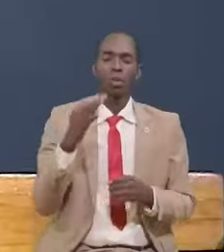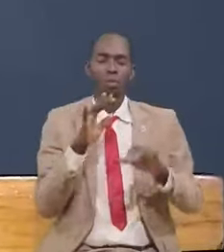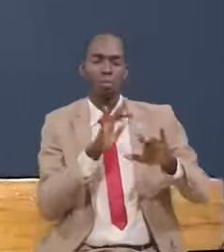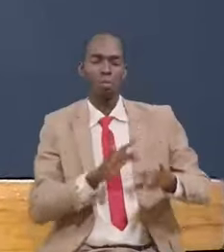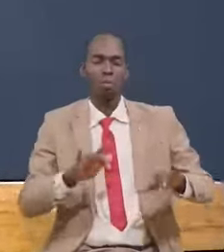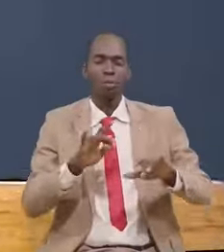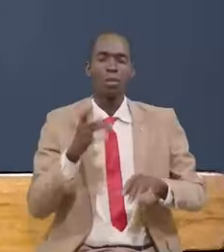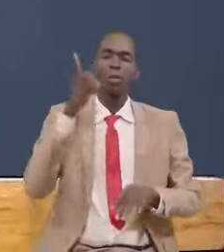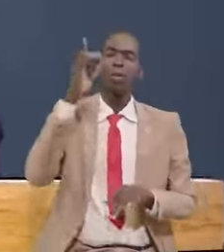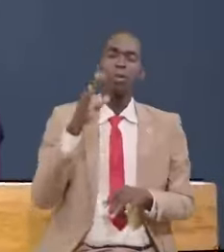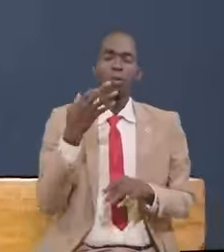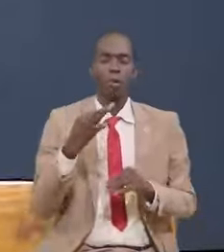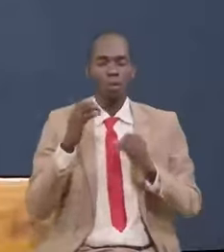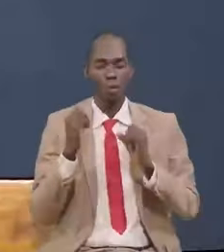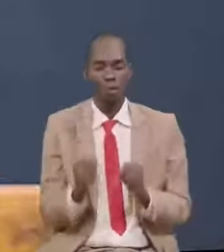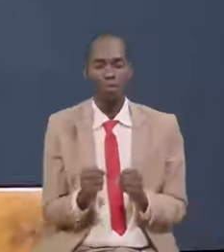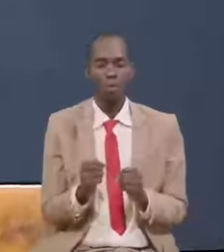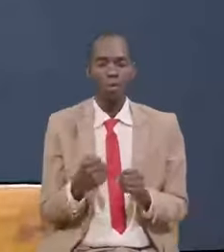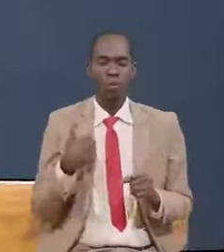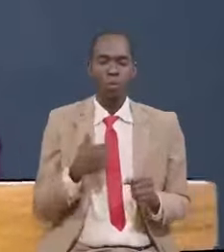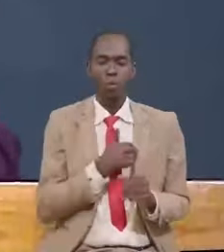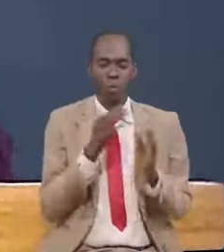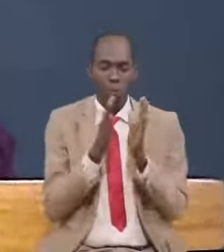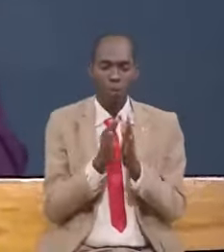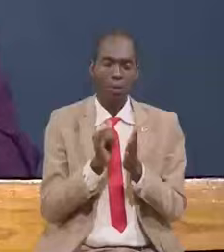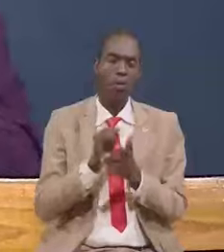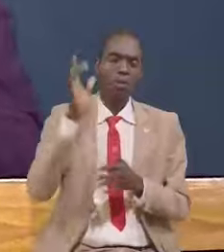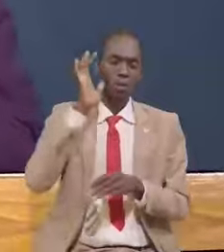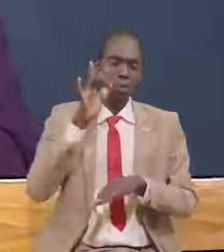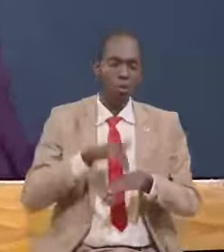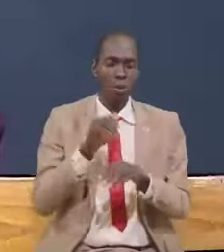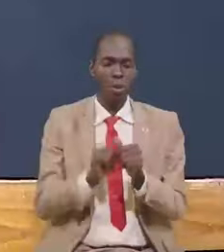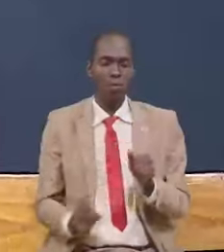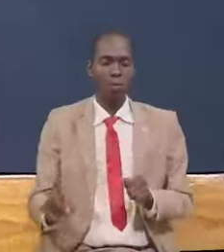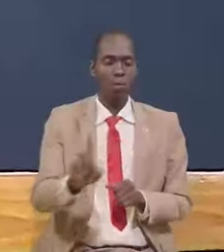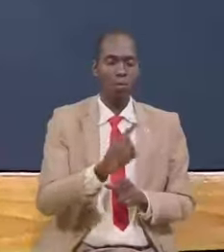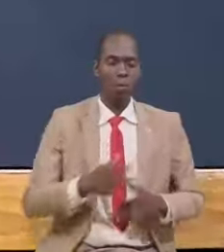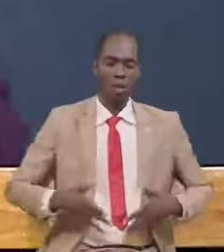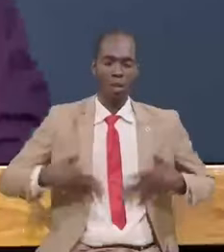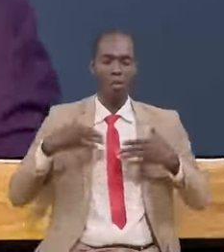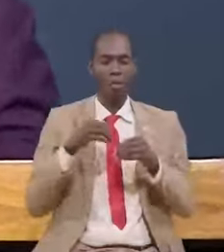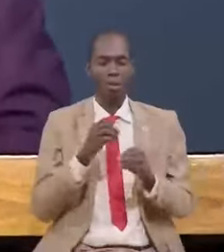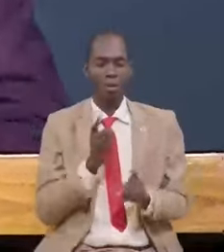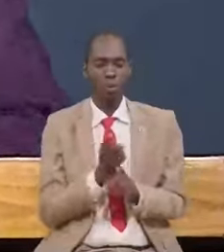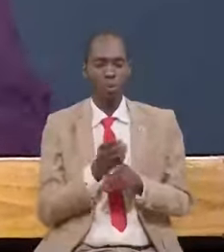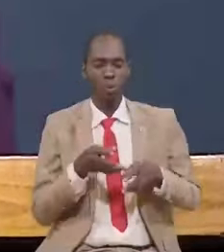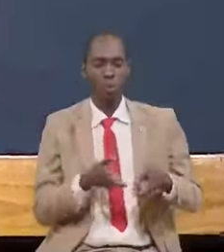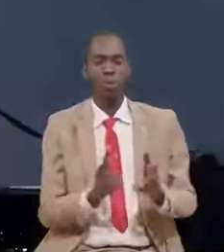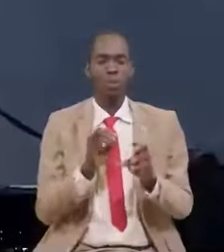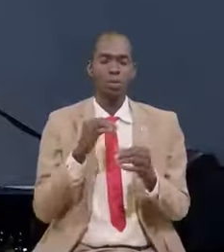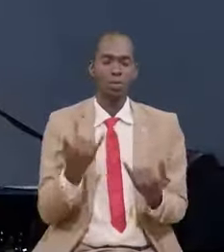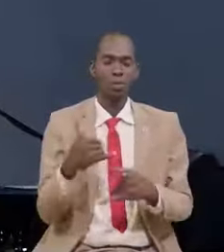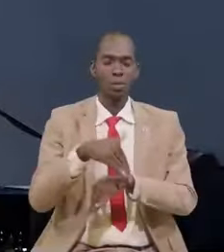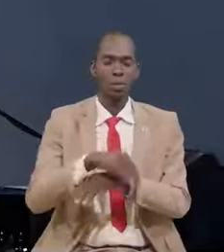de puissance. Je prie que tu touches la vie de chacun dans la bonne direction ce